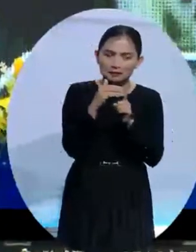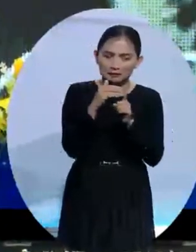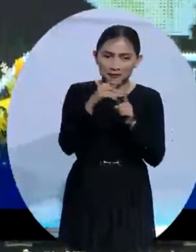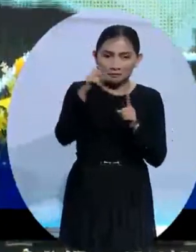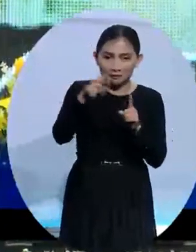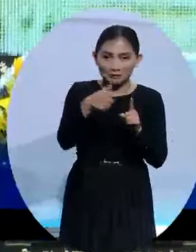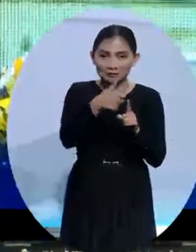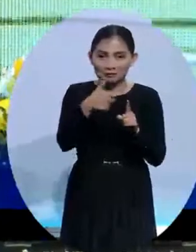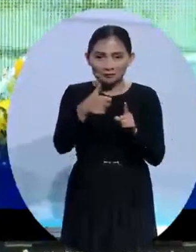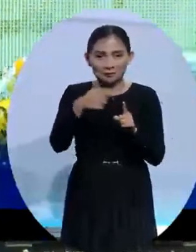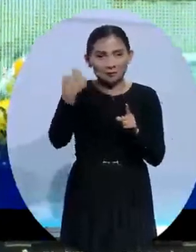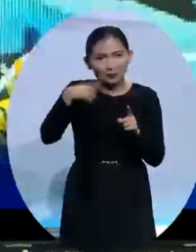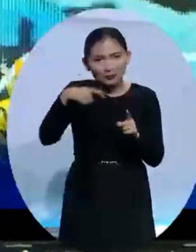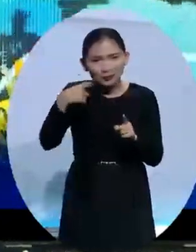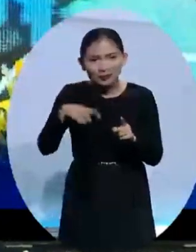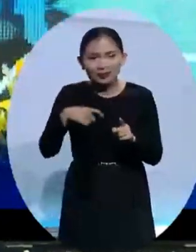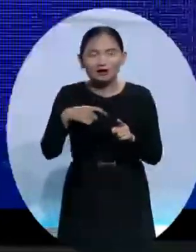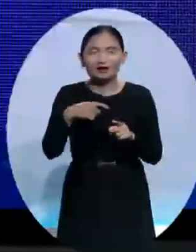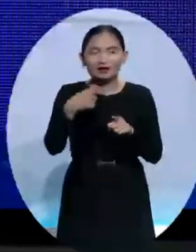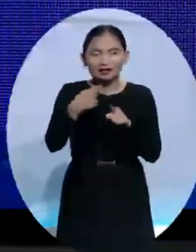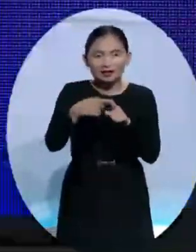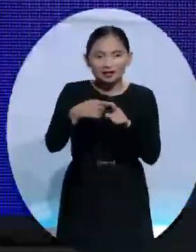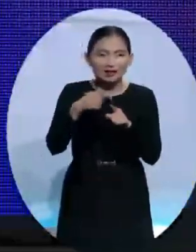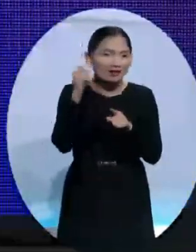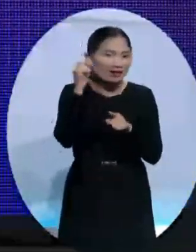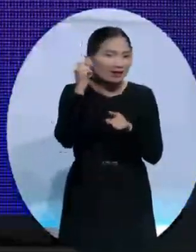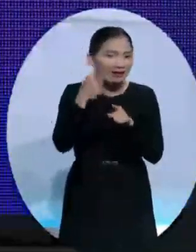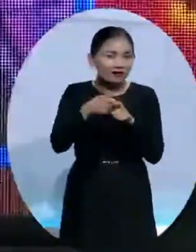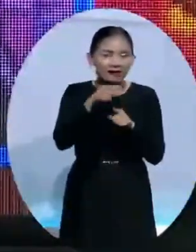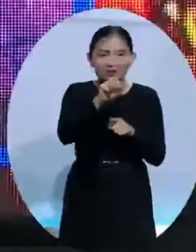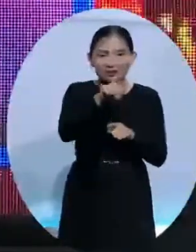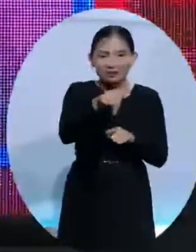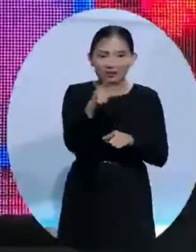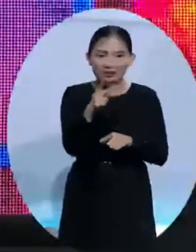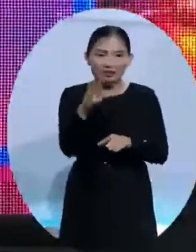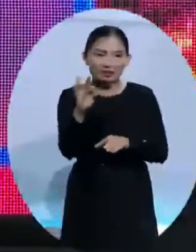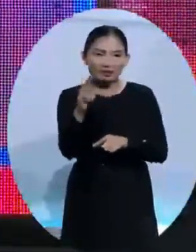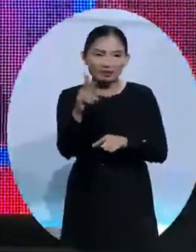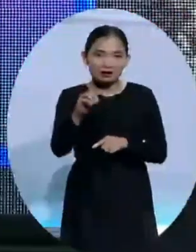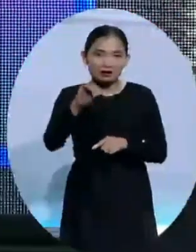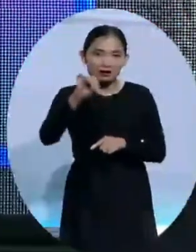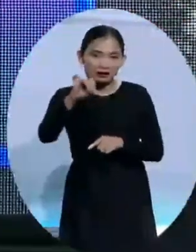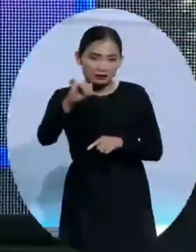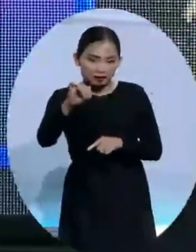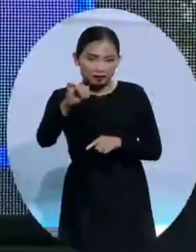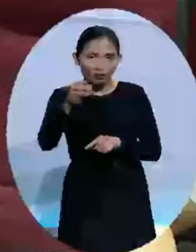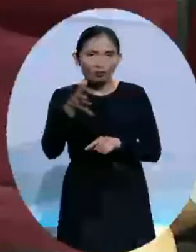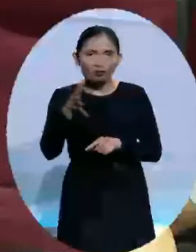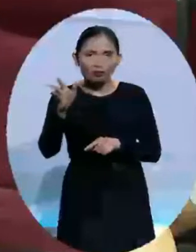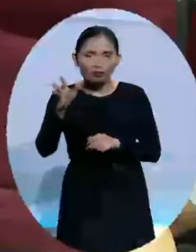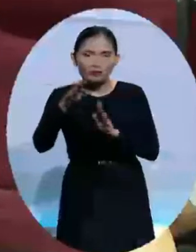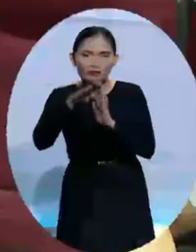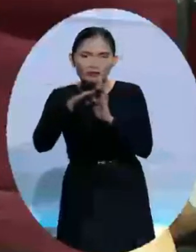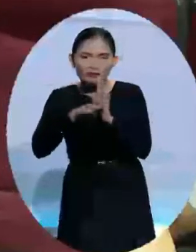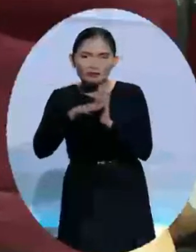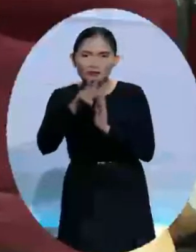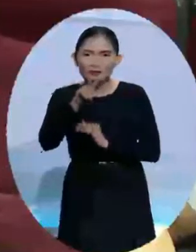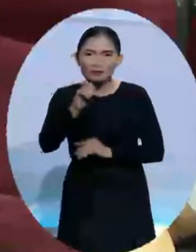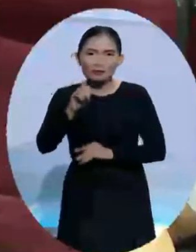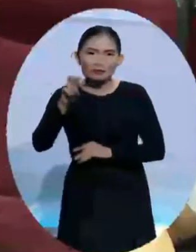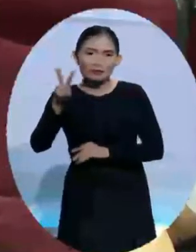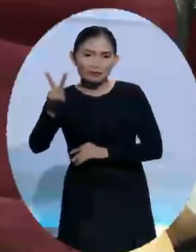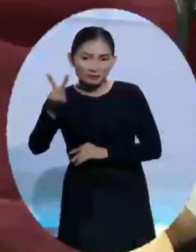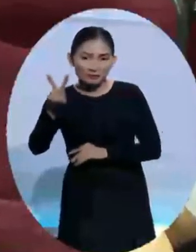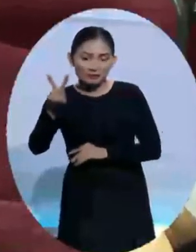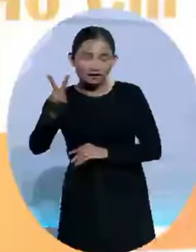kênh VOV Giao thông Đài Tiếng Nói Việt Nam cũng không tránh khỏi sự hồi hộp, lo lắng, xen lẫn tự hào khi lần đầu tiên dự thi chương trình phát thanh